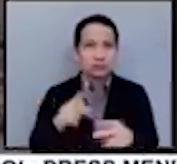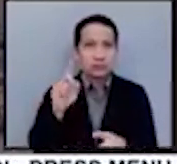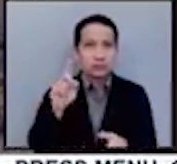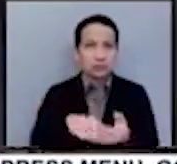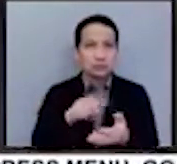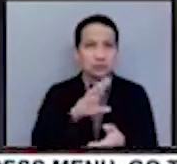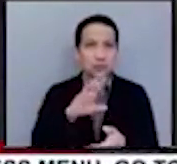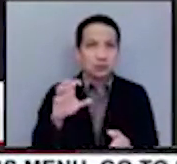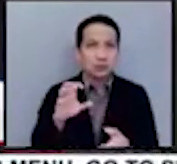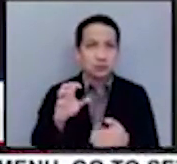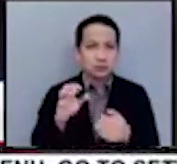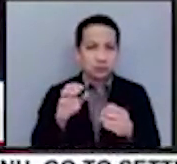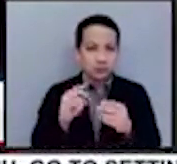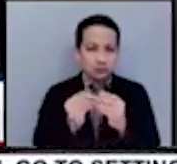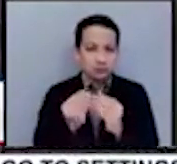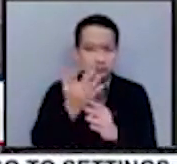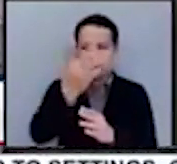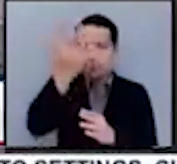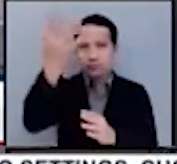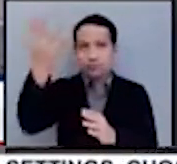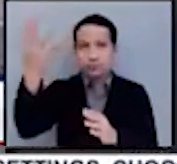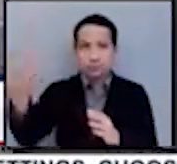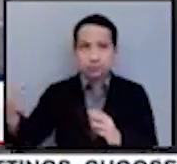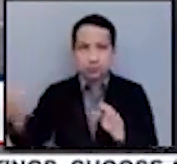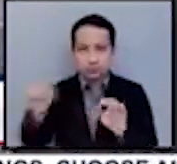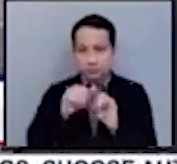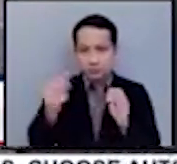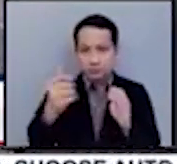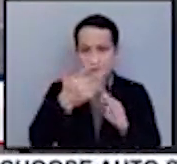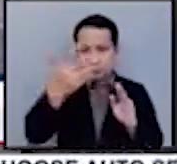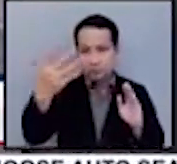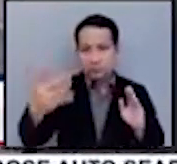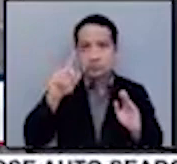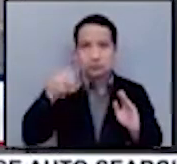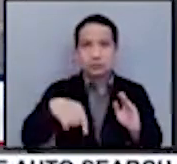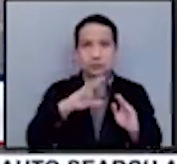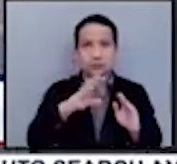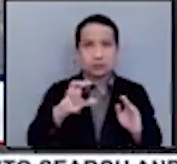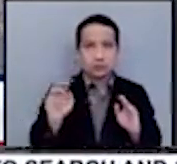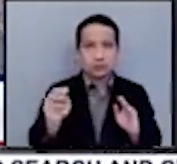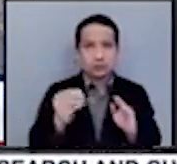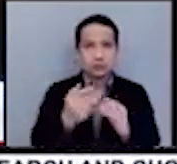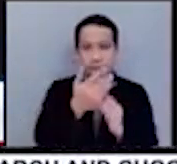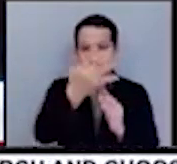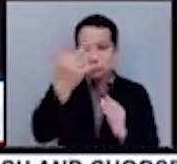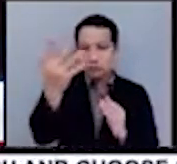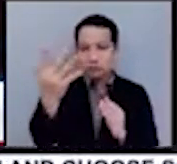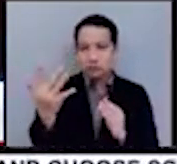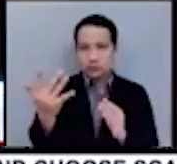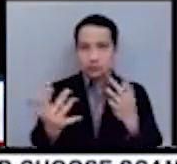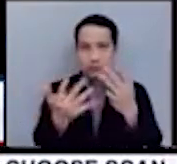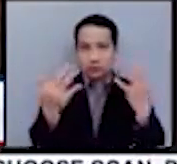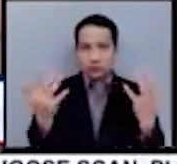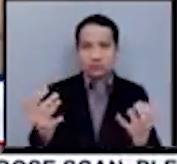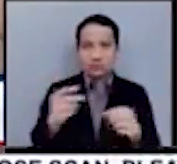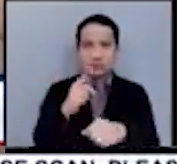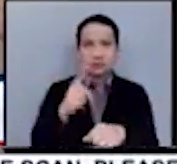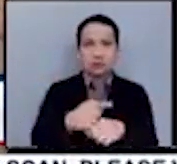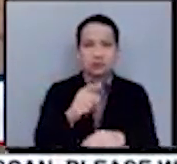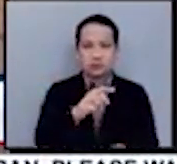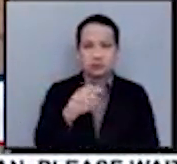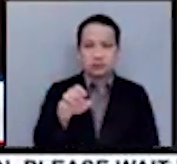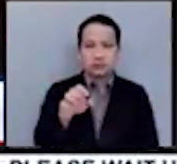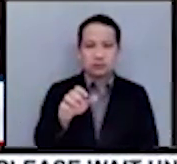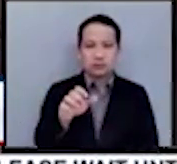meters ang ibinugang abo ng bulkang Semeru kung saan nabalot ng usok ang bayan ng Lumajang sa East Java. Ilang bahay na